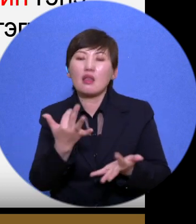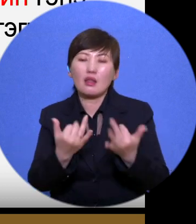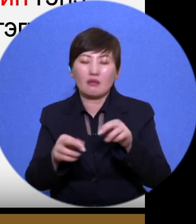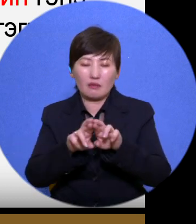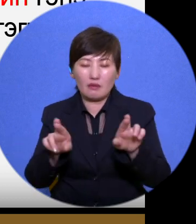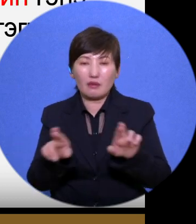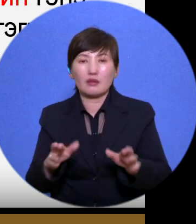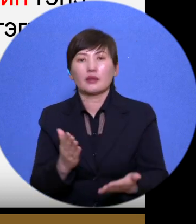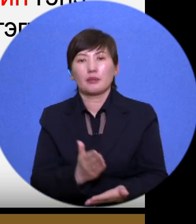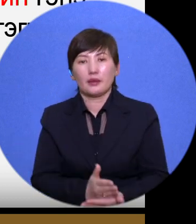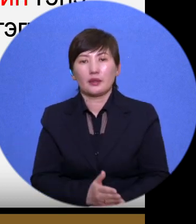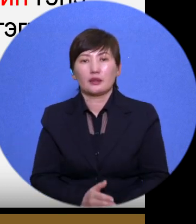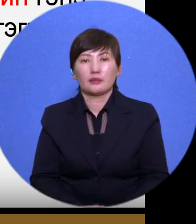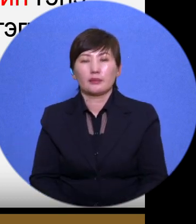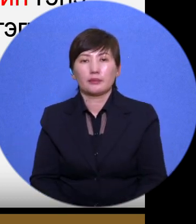ангилдаг.